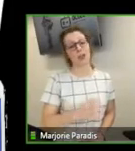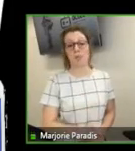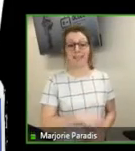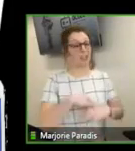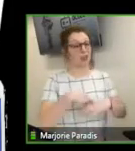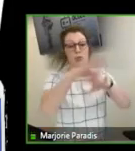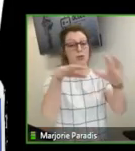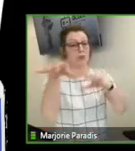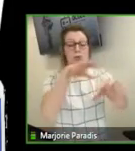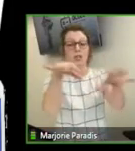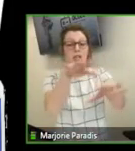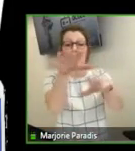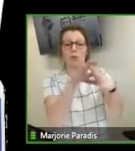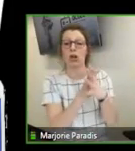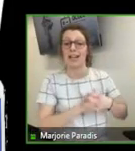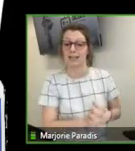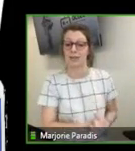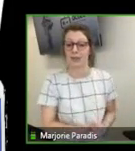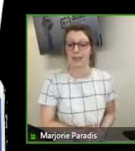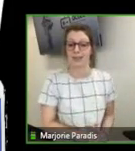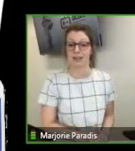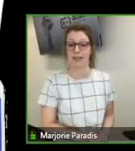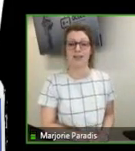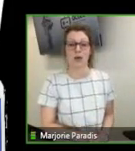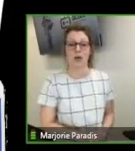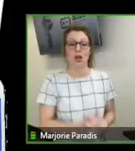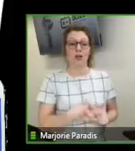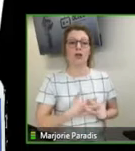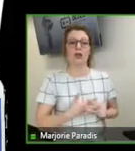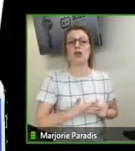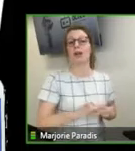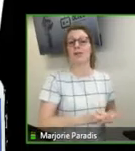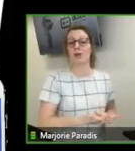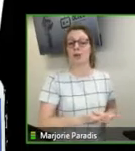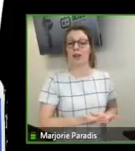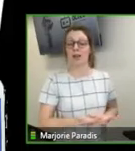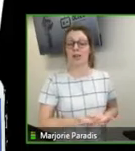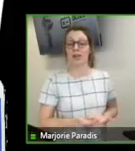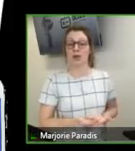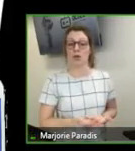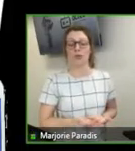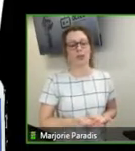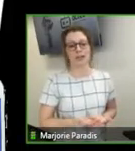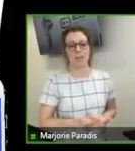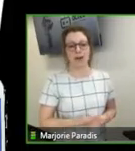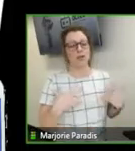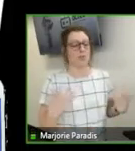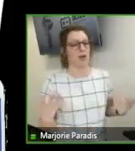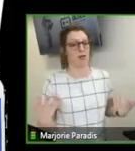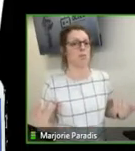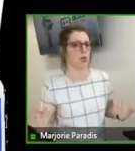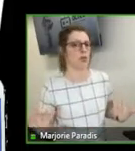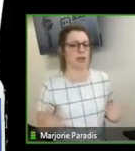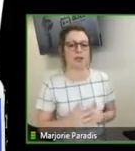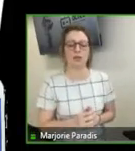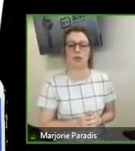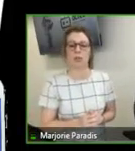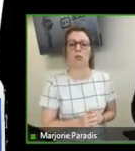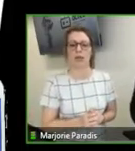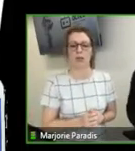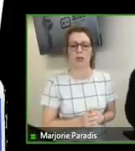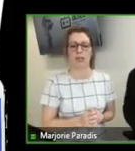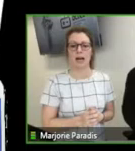Puis sinon, dans le Padlet, tout ce qui est comme relatif à ces questions-là, donc que ce soit les fausses nouvelles en Inde qui ont eu des impacts, en fait, meurtriers